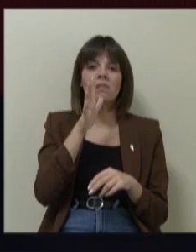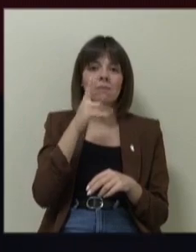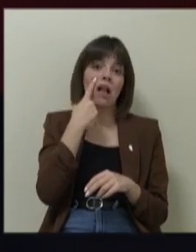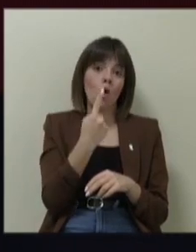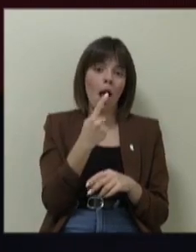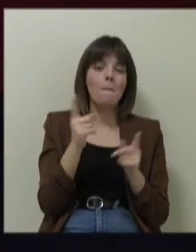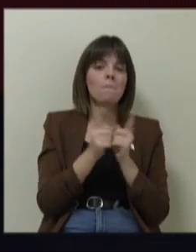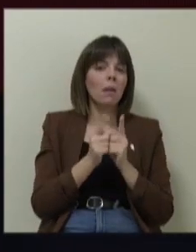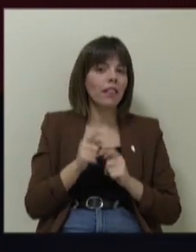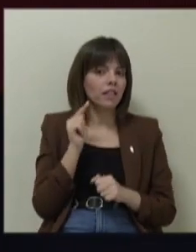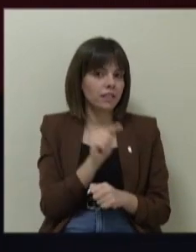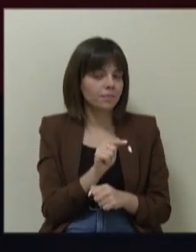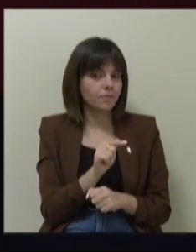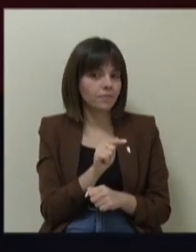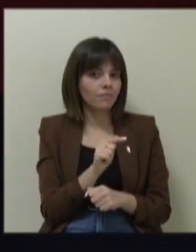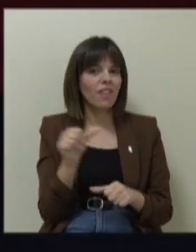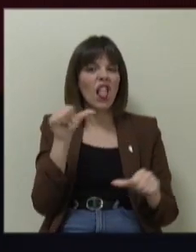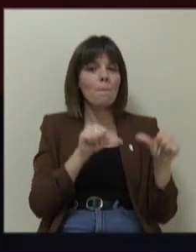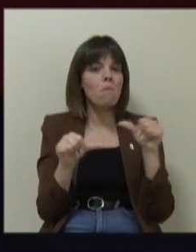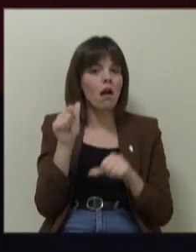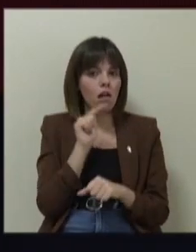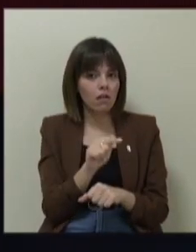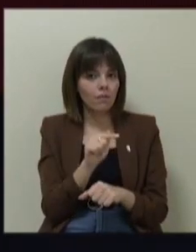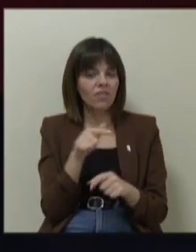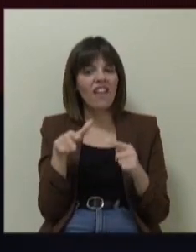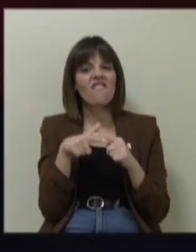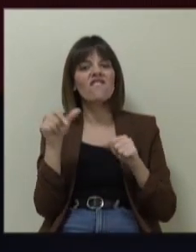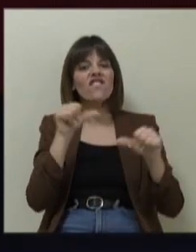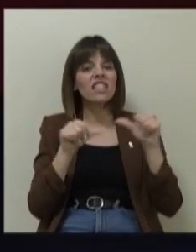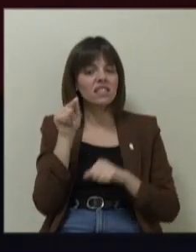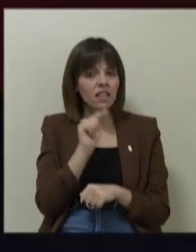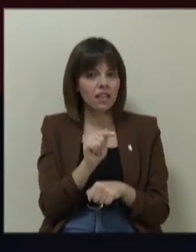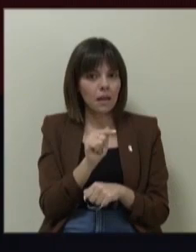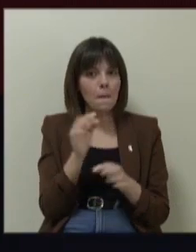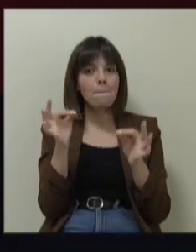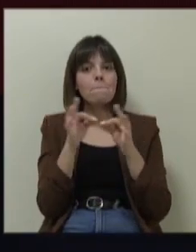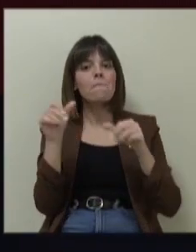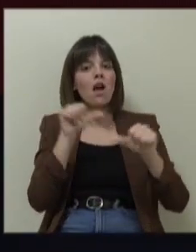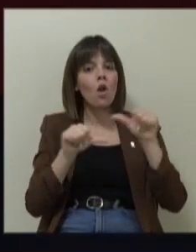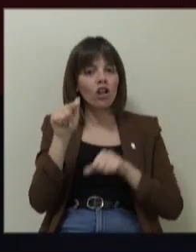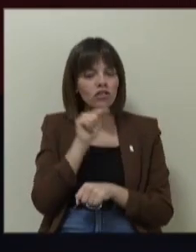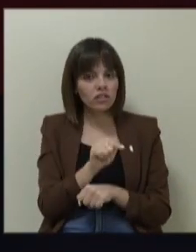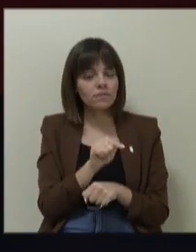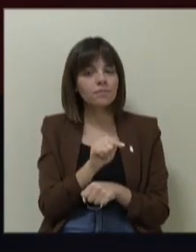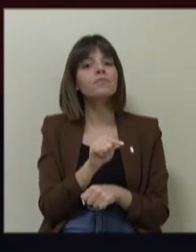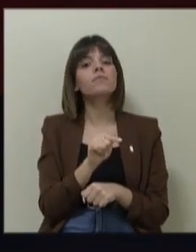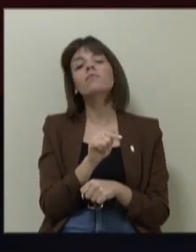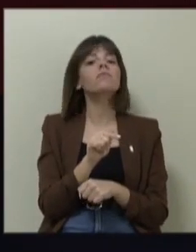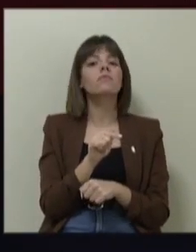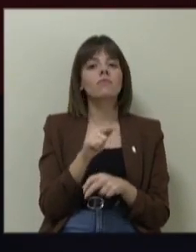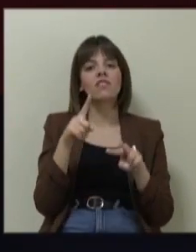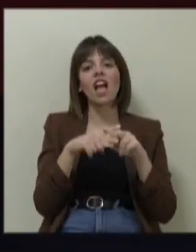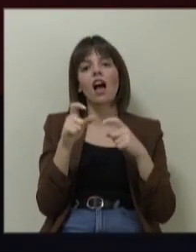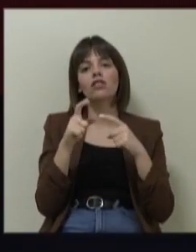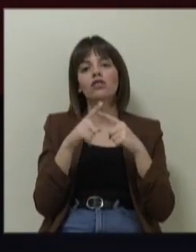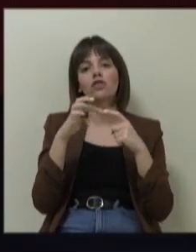sınıflandırma. Matematik, kimya, fizik, biyoloji ve